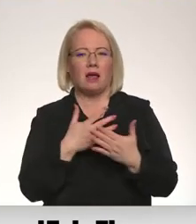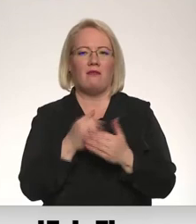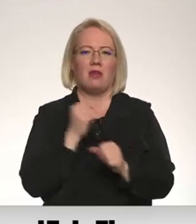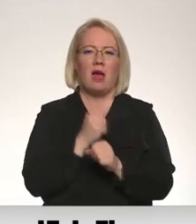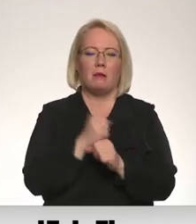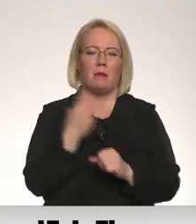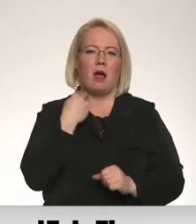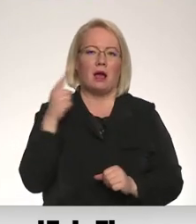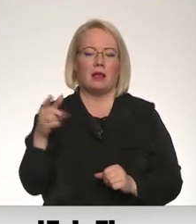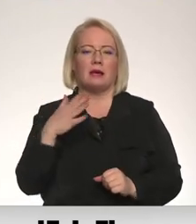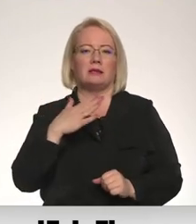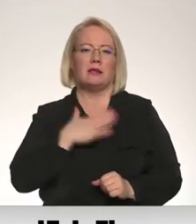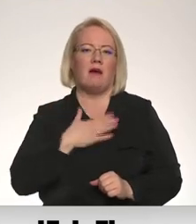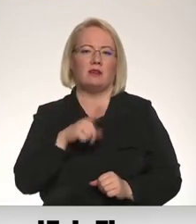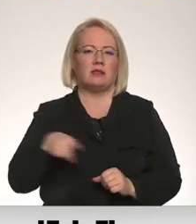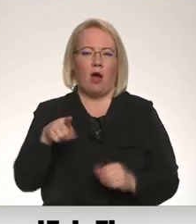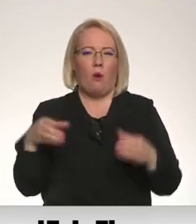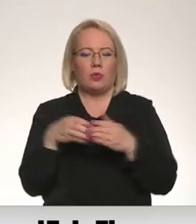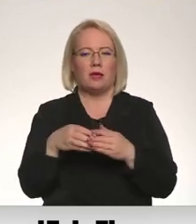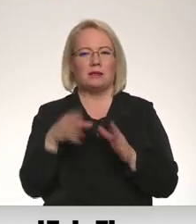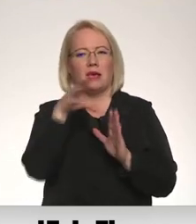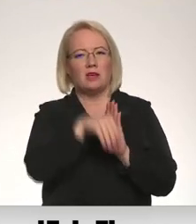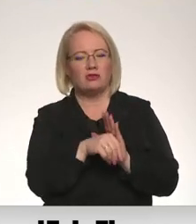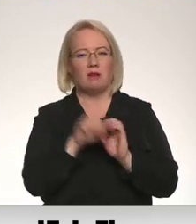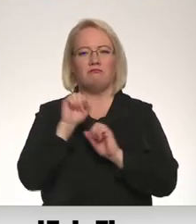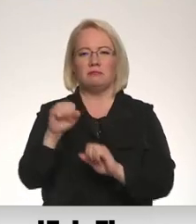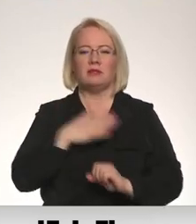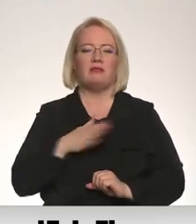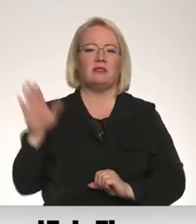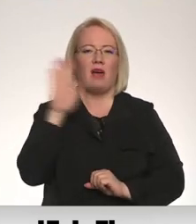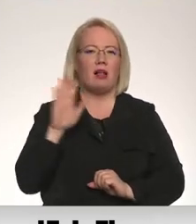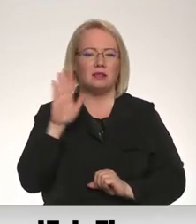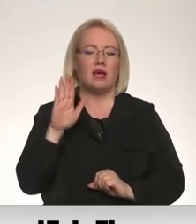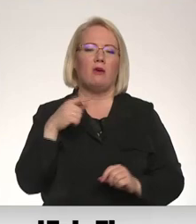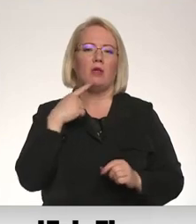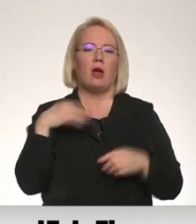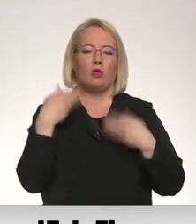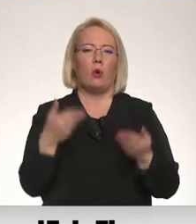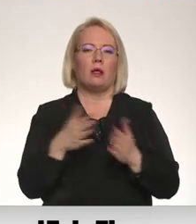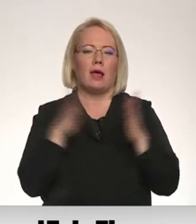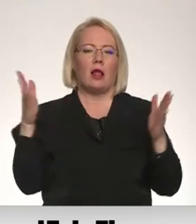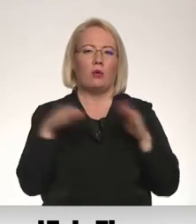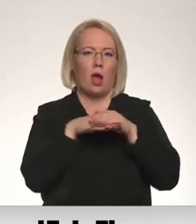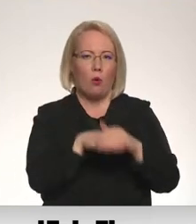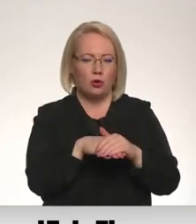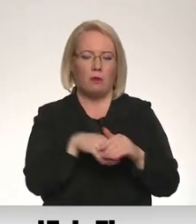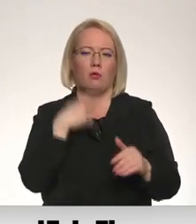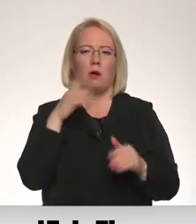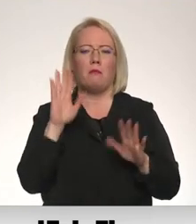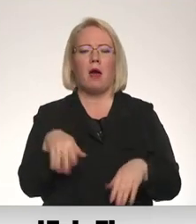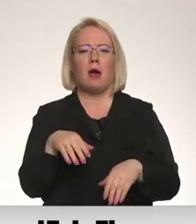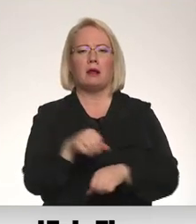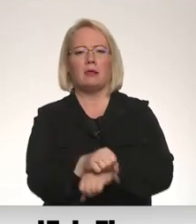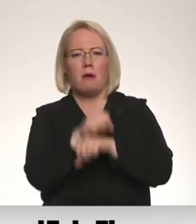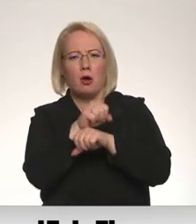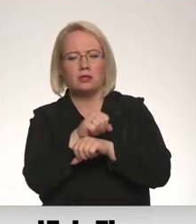diasporas iesaistīšanā savas valsts aizstāvēšanā var sniegt nozīmīgu ieguldījumu, gan dodoties demonstrācijās un runājot par